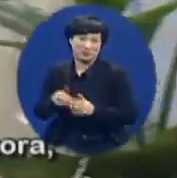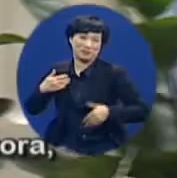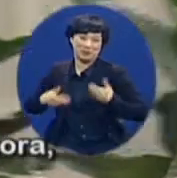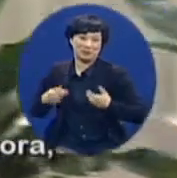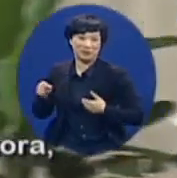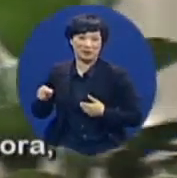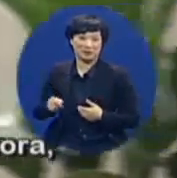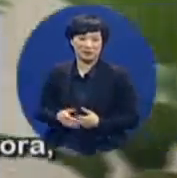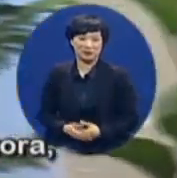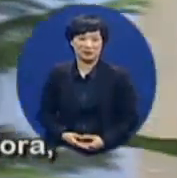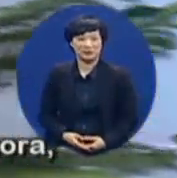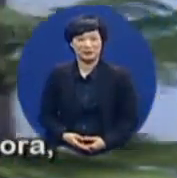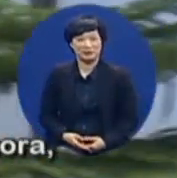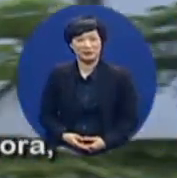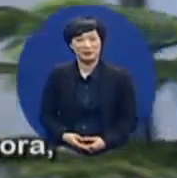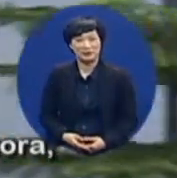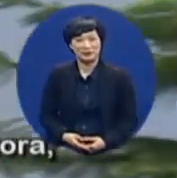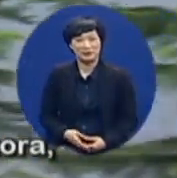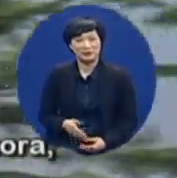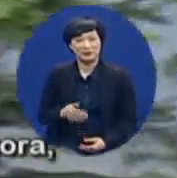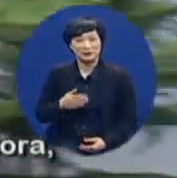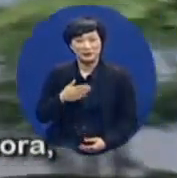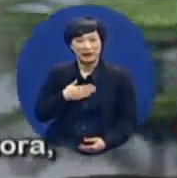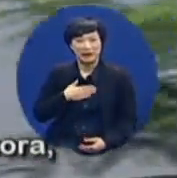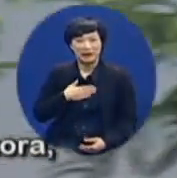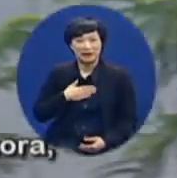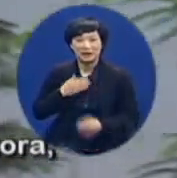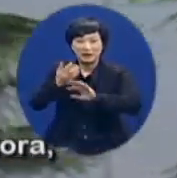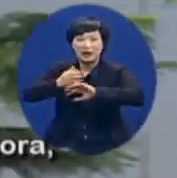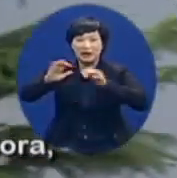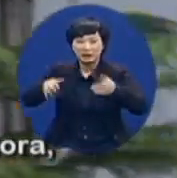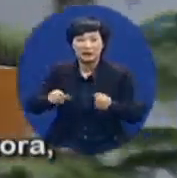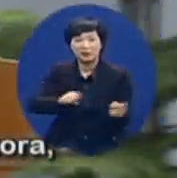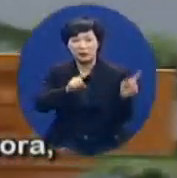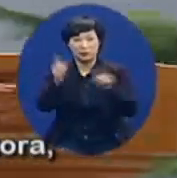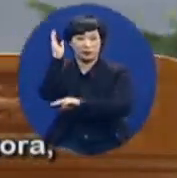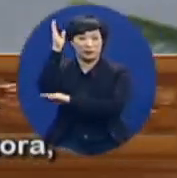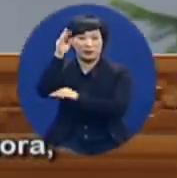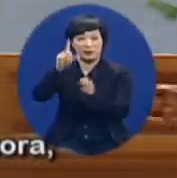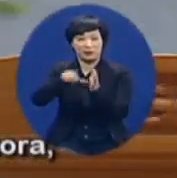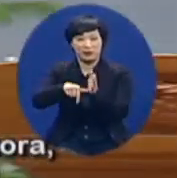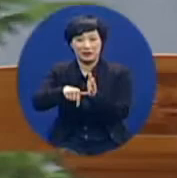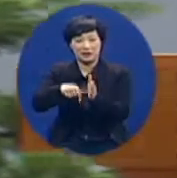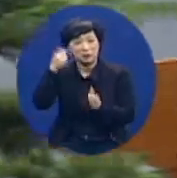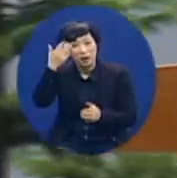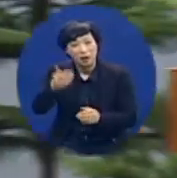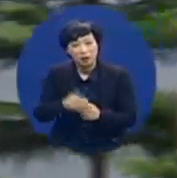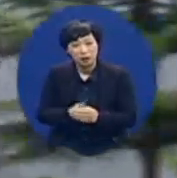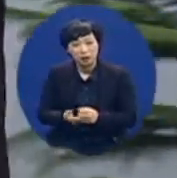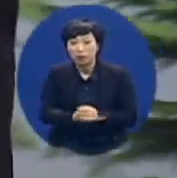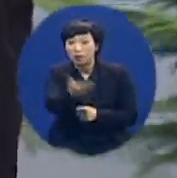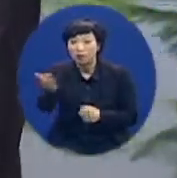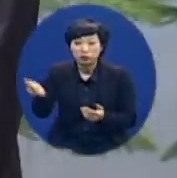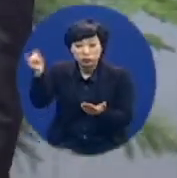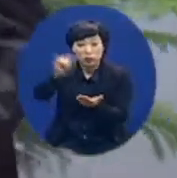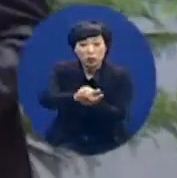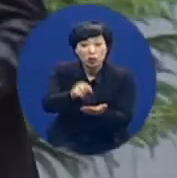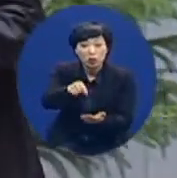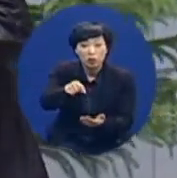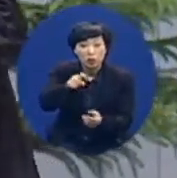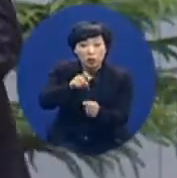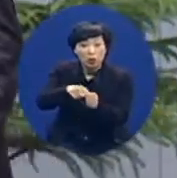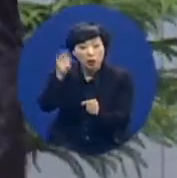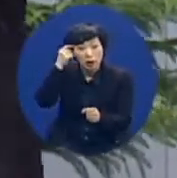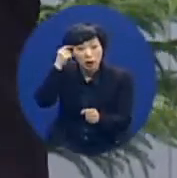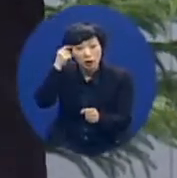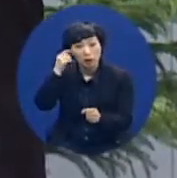참 제가 디아스포라 이민사에 가서 집회할 때는 당신들 여기 왜 왔어 돈 벌어서